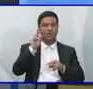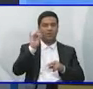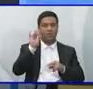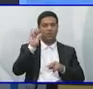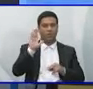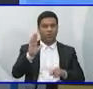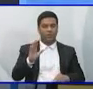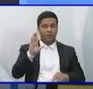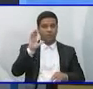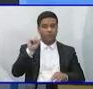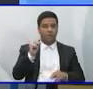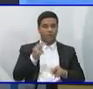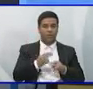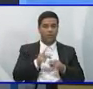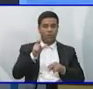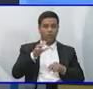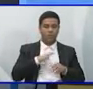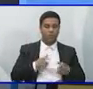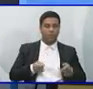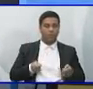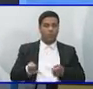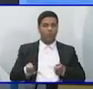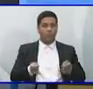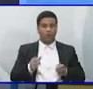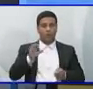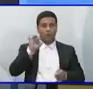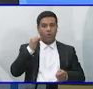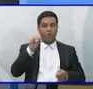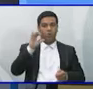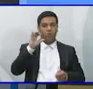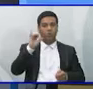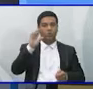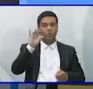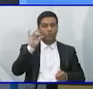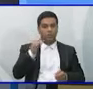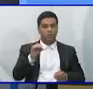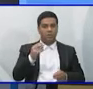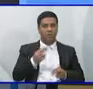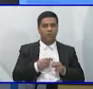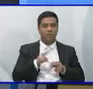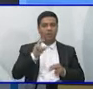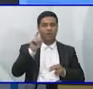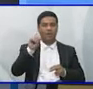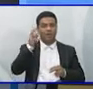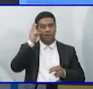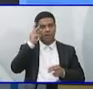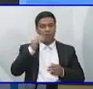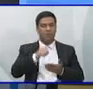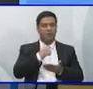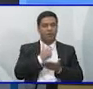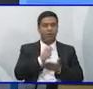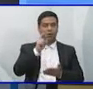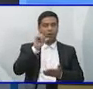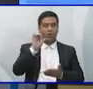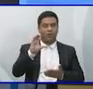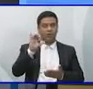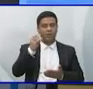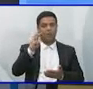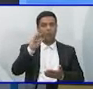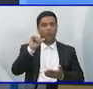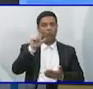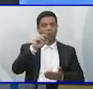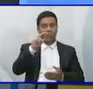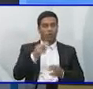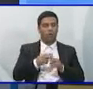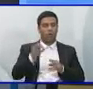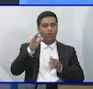Tevkelev va Qo'zg'olon rahbari Oydusbek, Xiva xonlari Olloqulixon va Said Muhammad xonlar